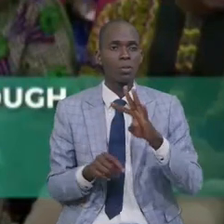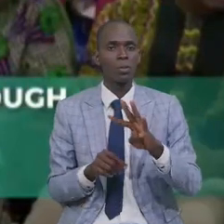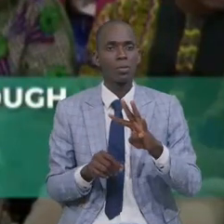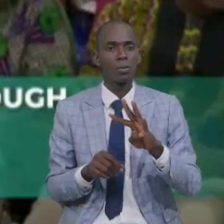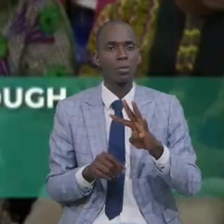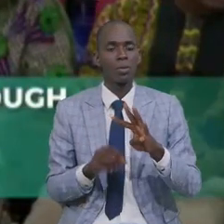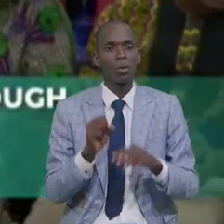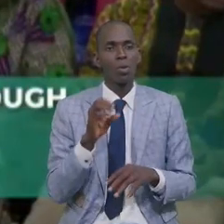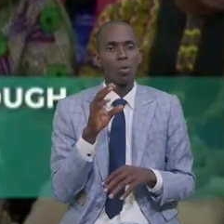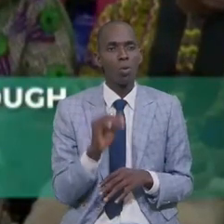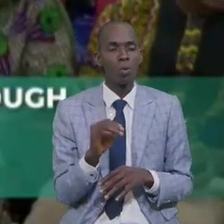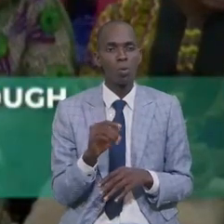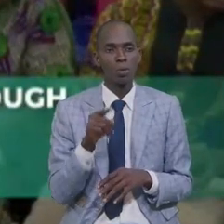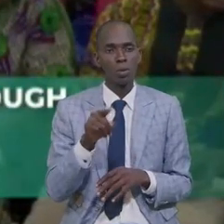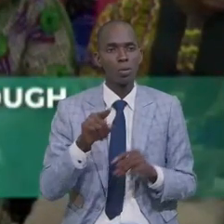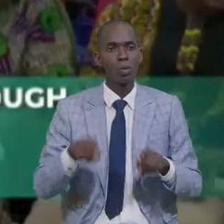Verset 4 dit.